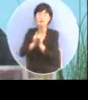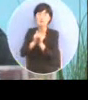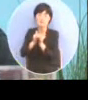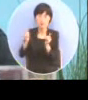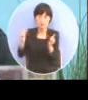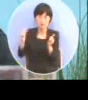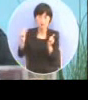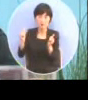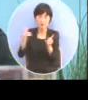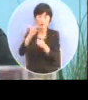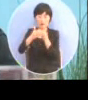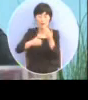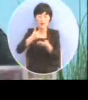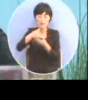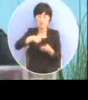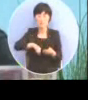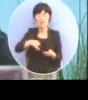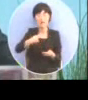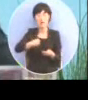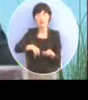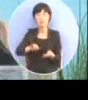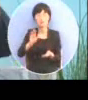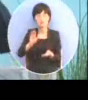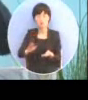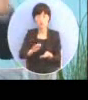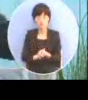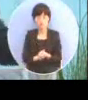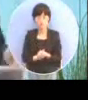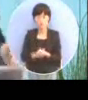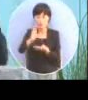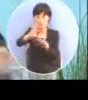Người có Đấng Christ thì là con của Đức Chúa Trời.